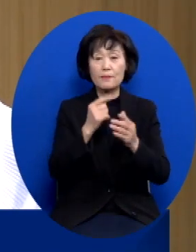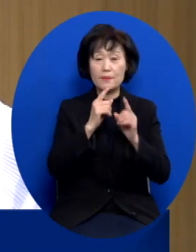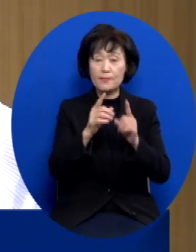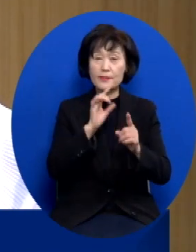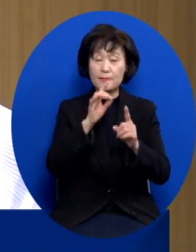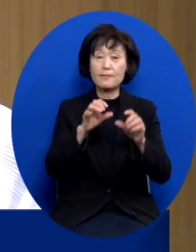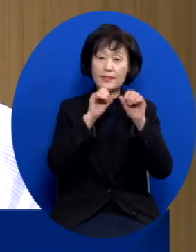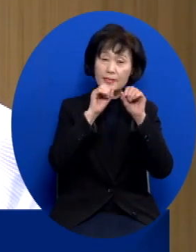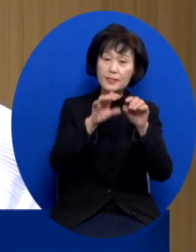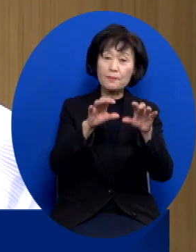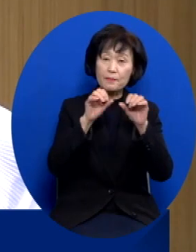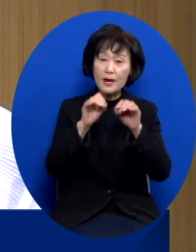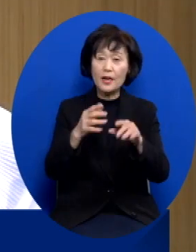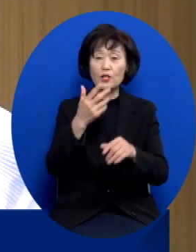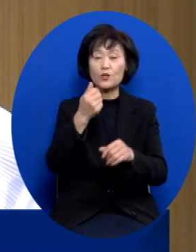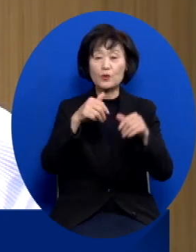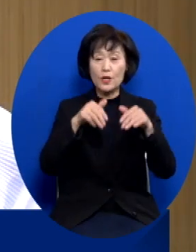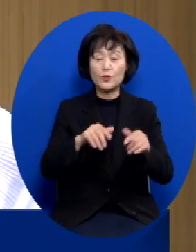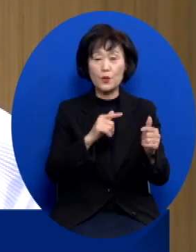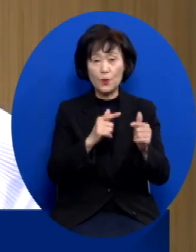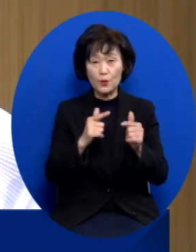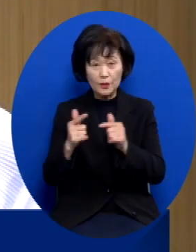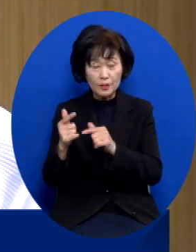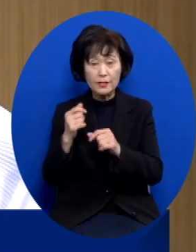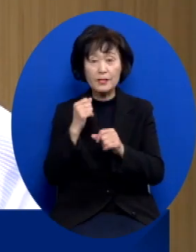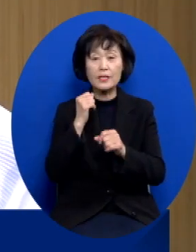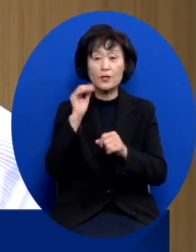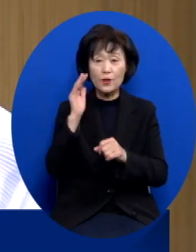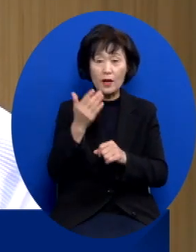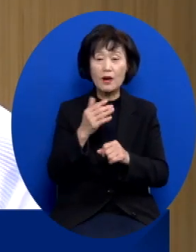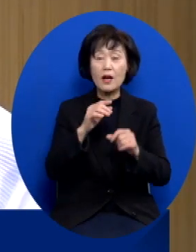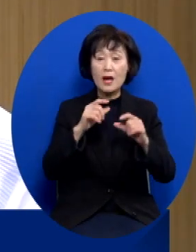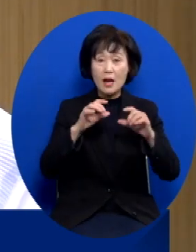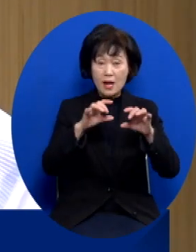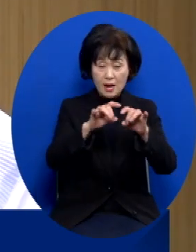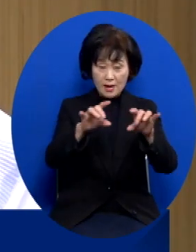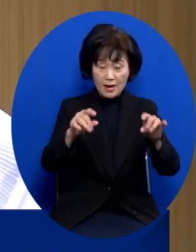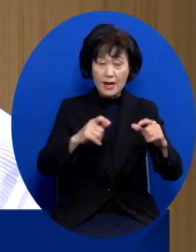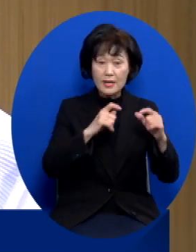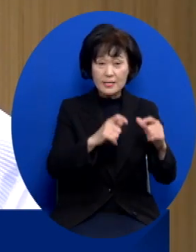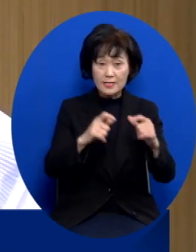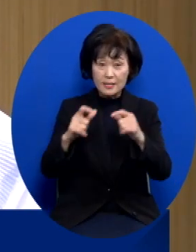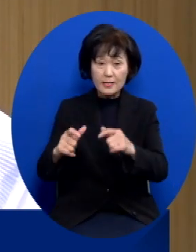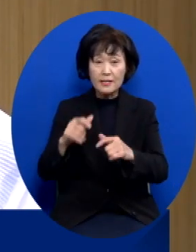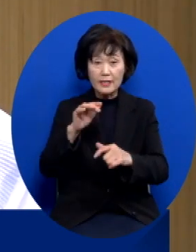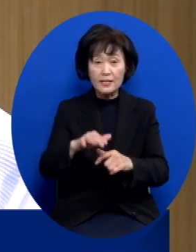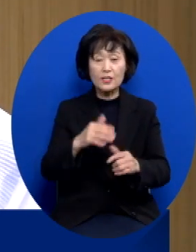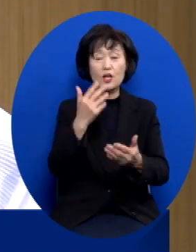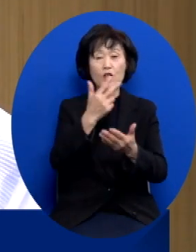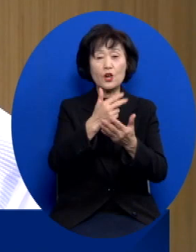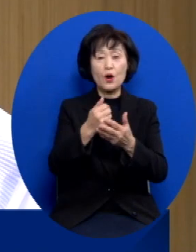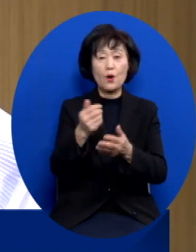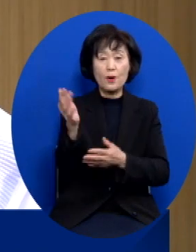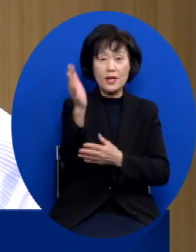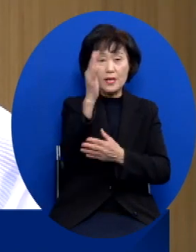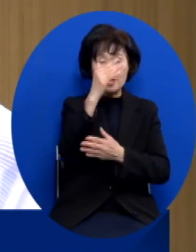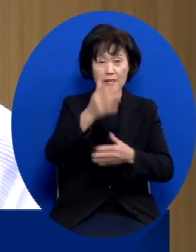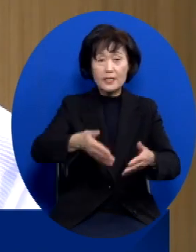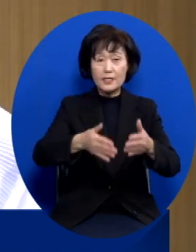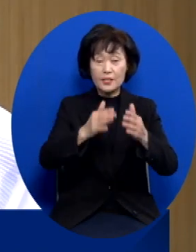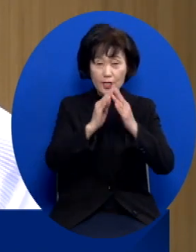말씀만 전파하는 주의 종들 삼아서 각 지역에서 이와 같은 여호와 길을 세우는